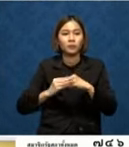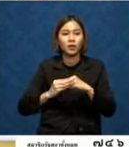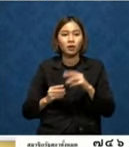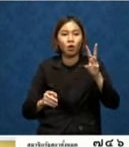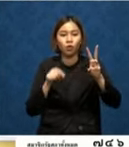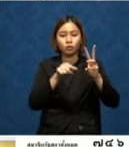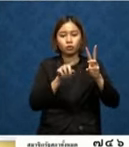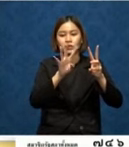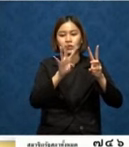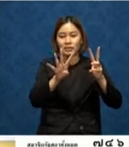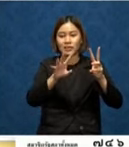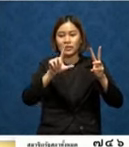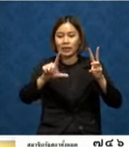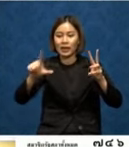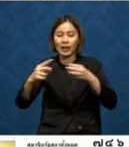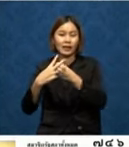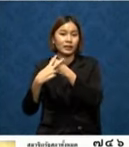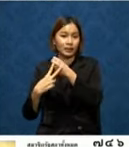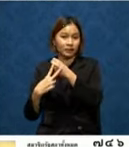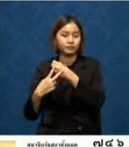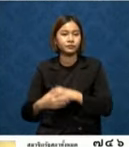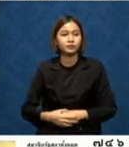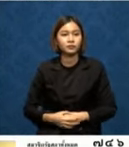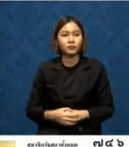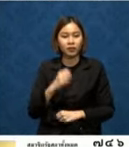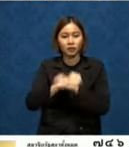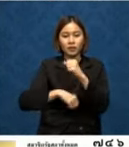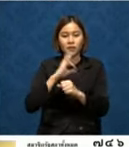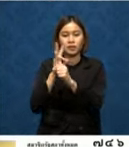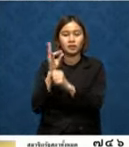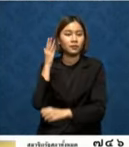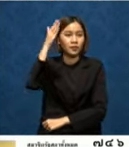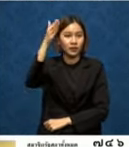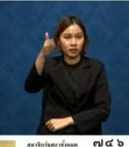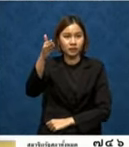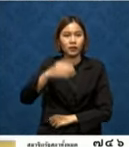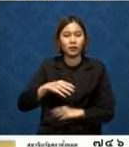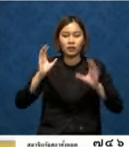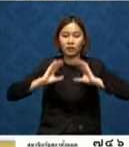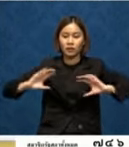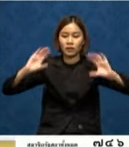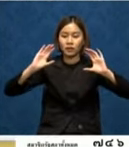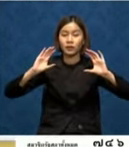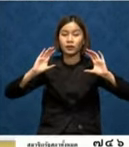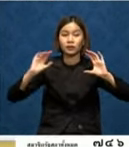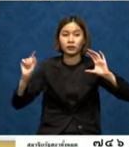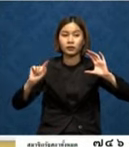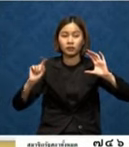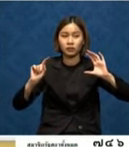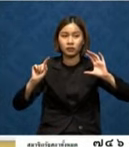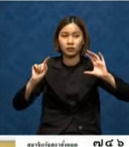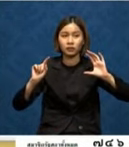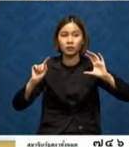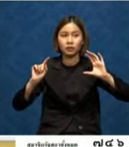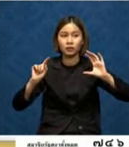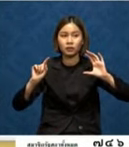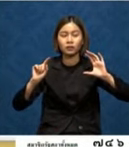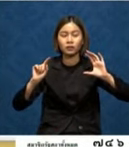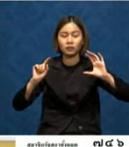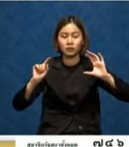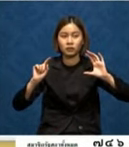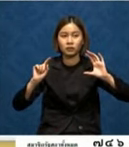6.4ล้านล้านเหรียญสหรัฐในอีก 7ปีข้างหน้ารัฐบาลจะสามารถดึงดูดเม็ด